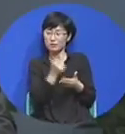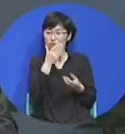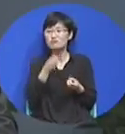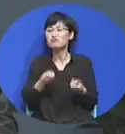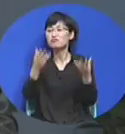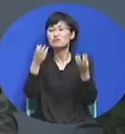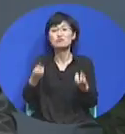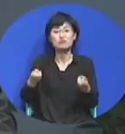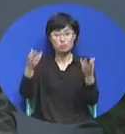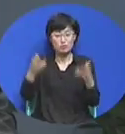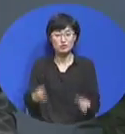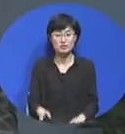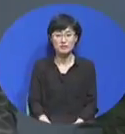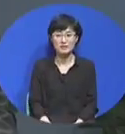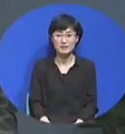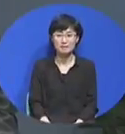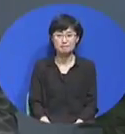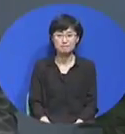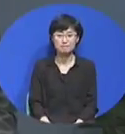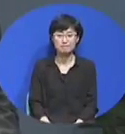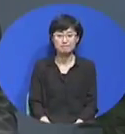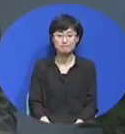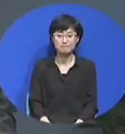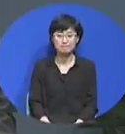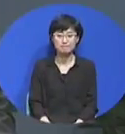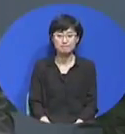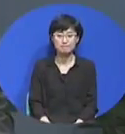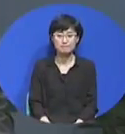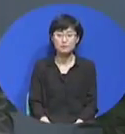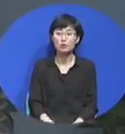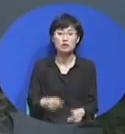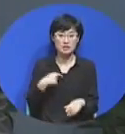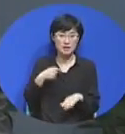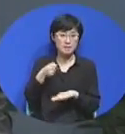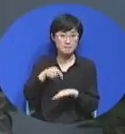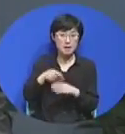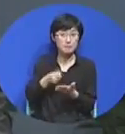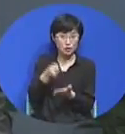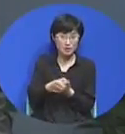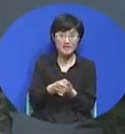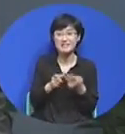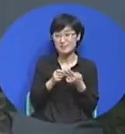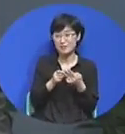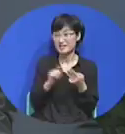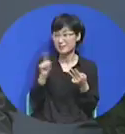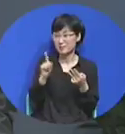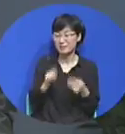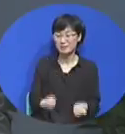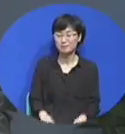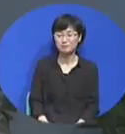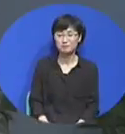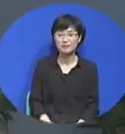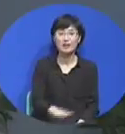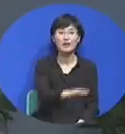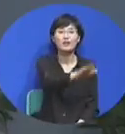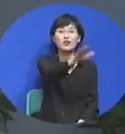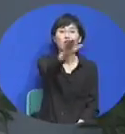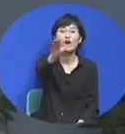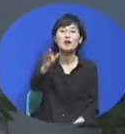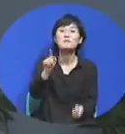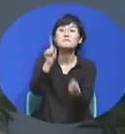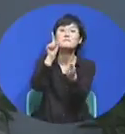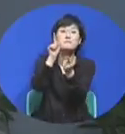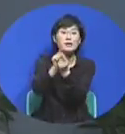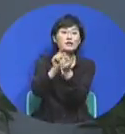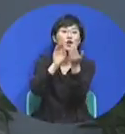speaking the word. 딴 거 아니. 내가 마지막 내린 결단이 뭔지 아십니까? And what was the last resolution I made? 여러분을 만나서 내린